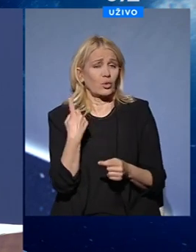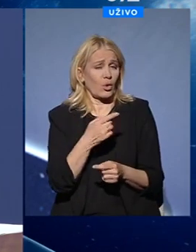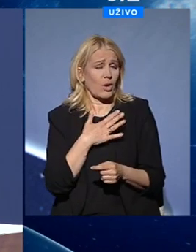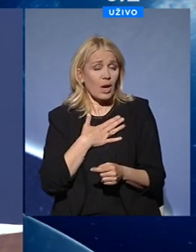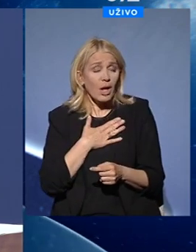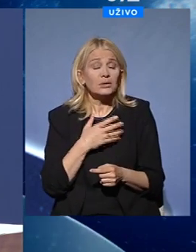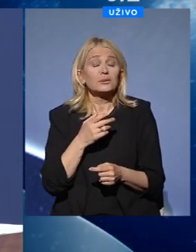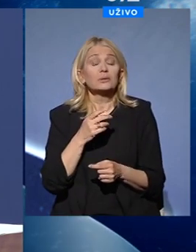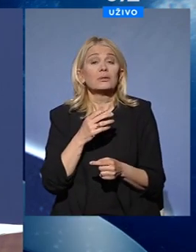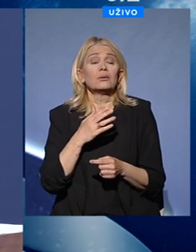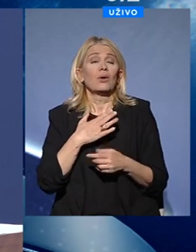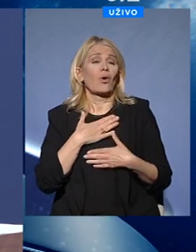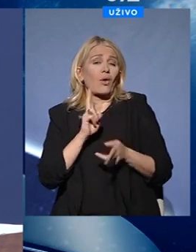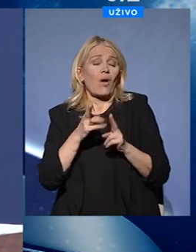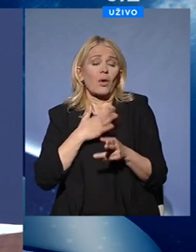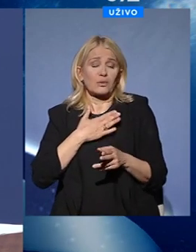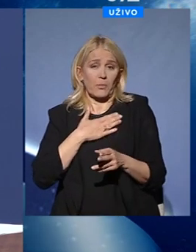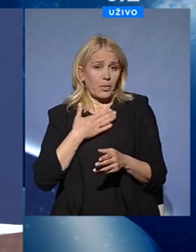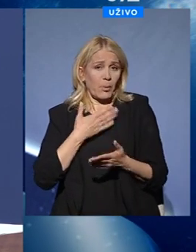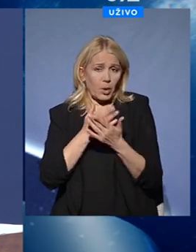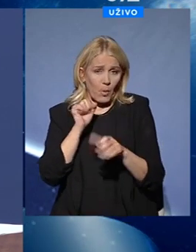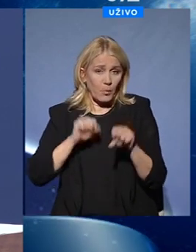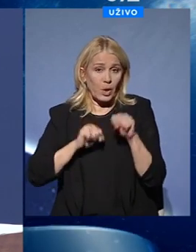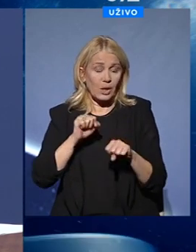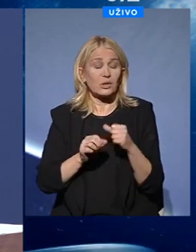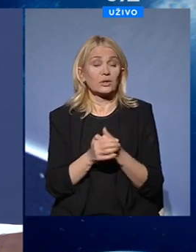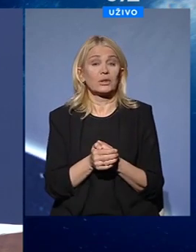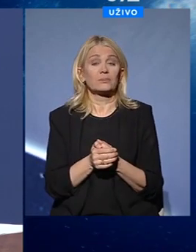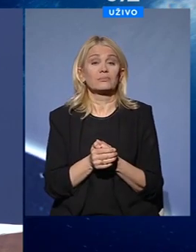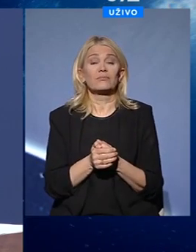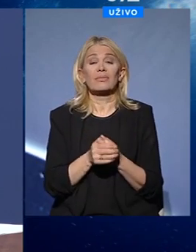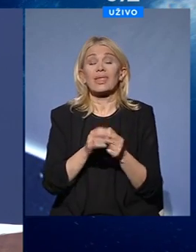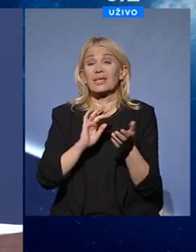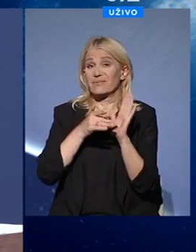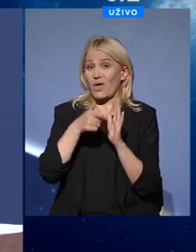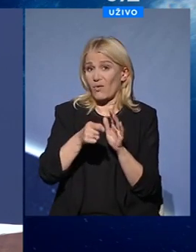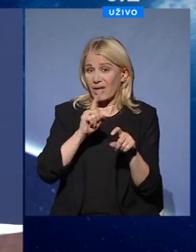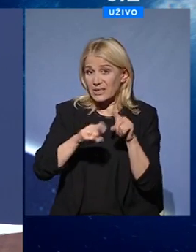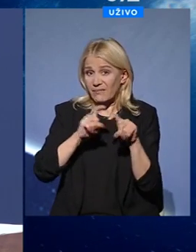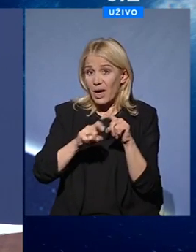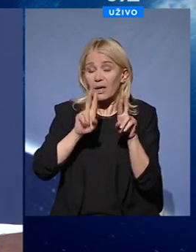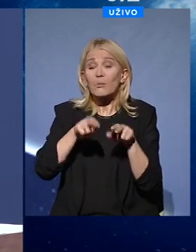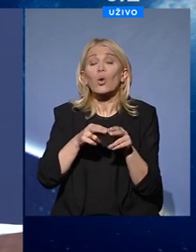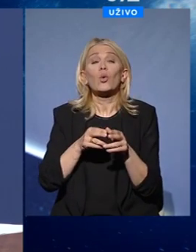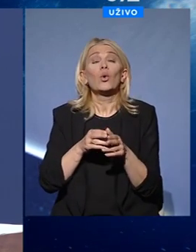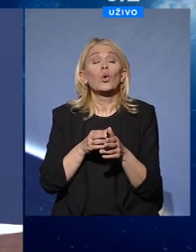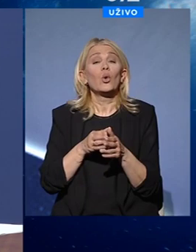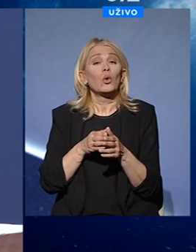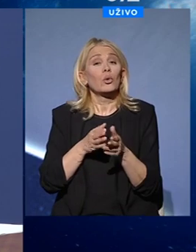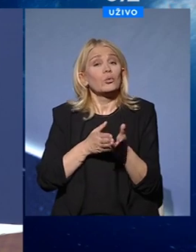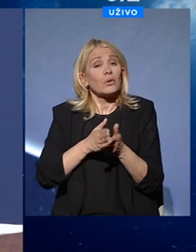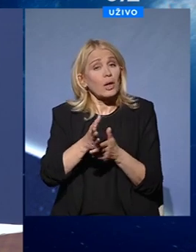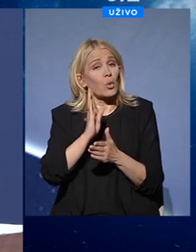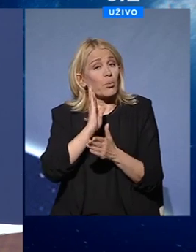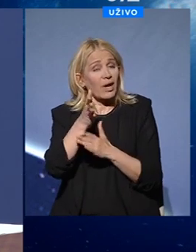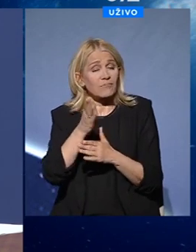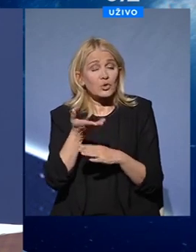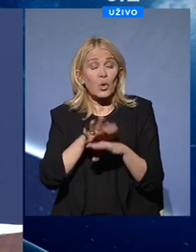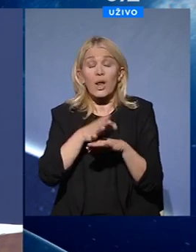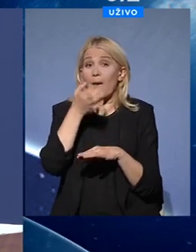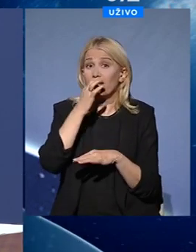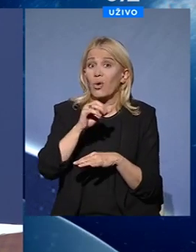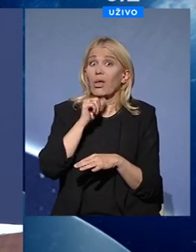onoga kako se budemo ponašali. Sve ove stvari mogu da idu i u pravcu na bolje i